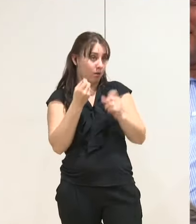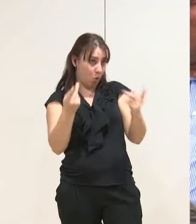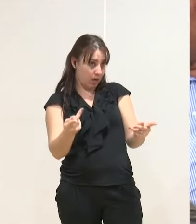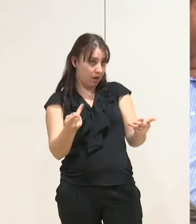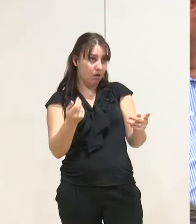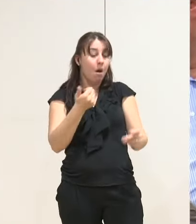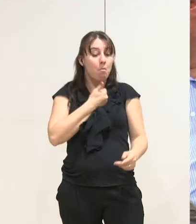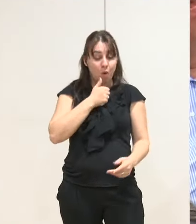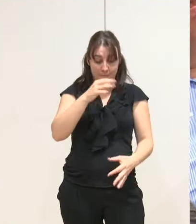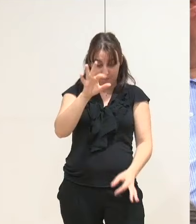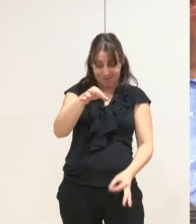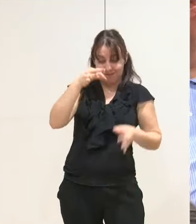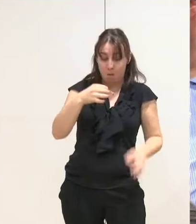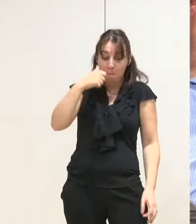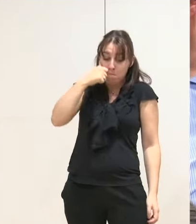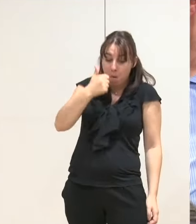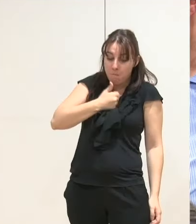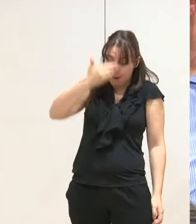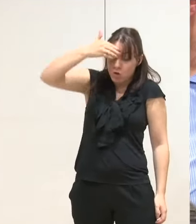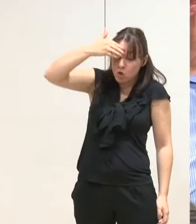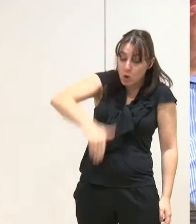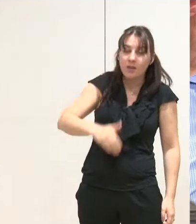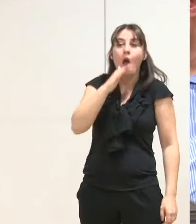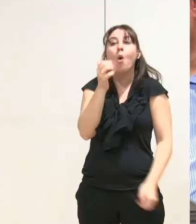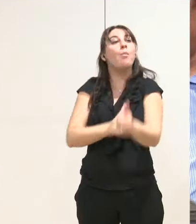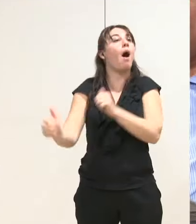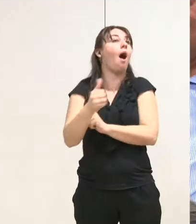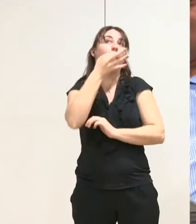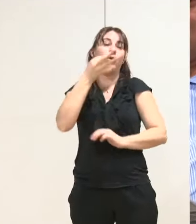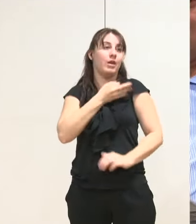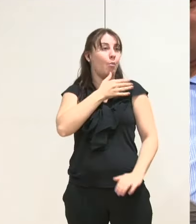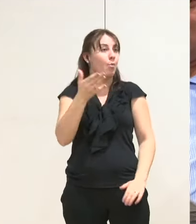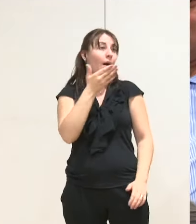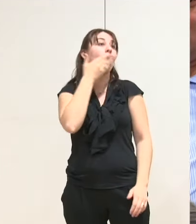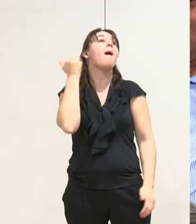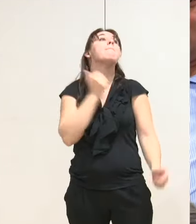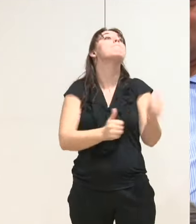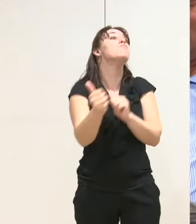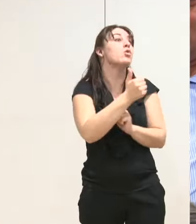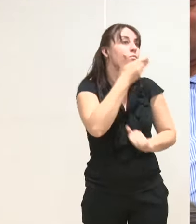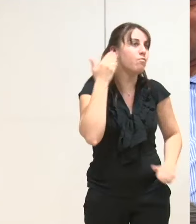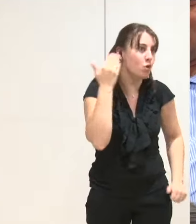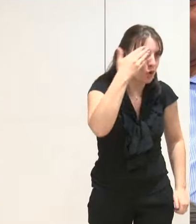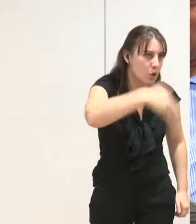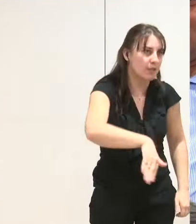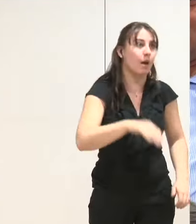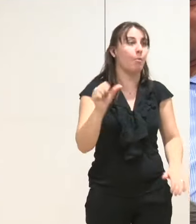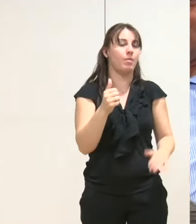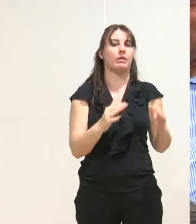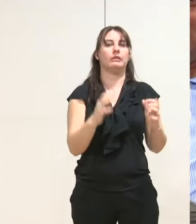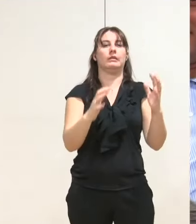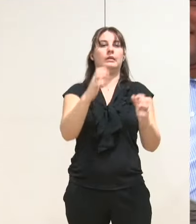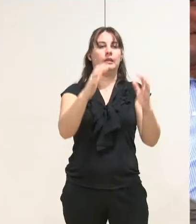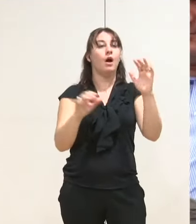réussi je le sais mieux je le sais mieux que vous d'une part d'autre part moi ce que je